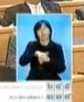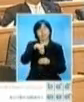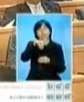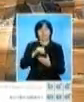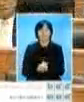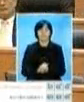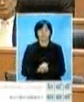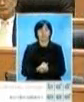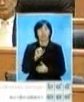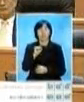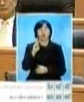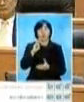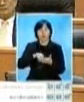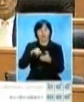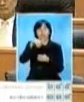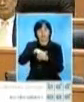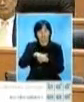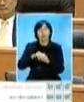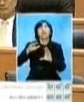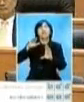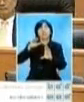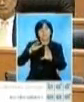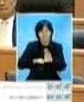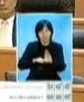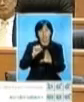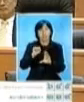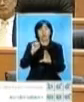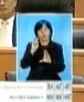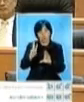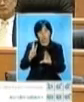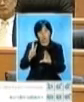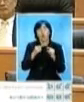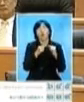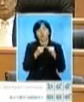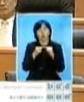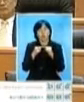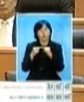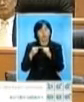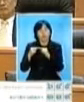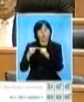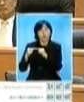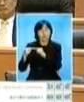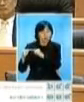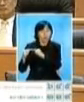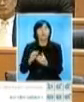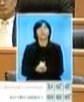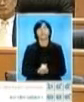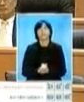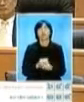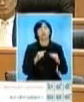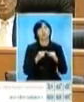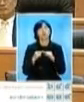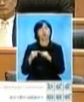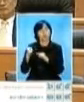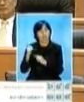ลเอกสมเจตบุญถนอมสว.ท่านบอกเอาไว้ที่ผ่านมาศาลรัฐธรรมนูญได้วินิจฉัยแล้วว่าประชาชนมีสิทธิ์ยื่นร้องผ่านศาลรัฐธรรมนูญโดยต